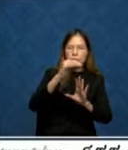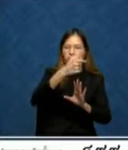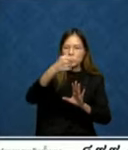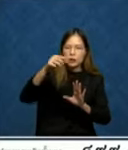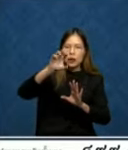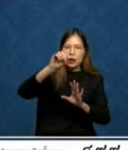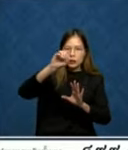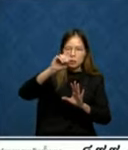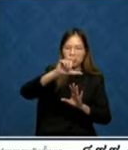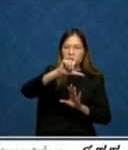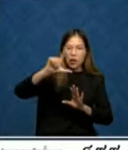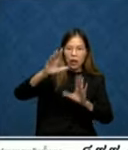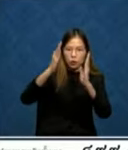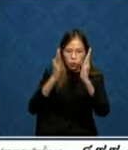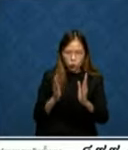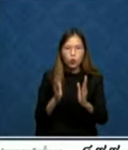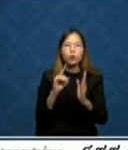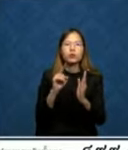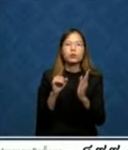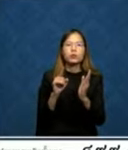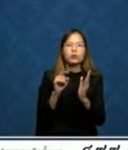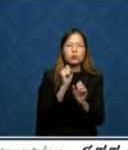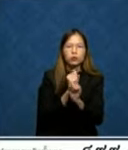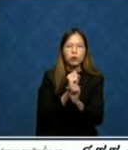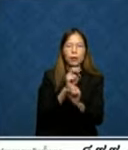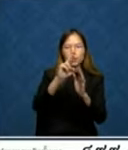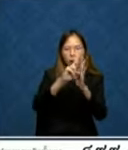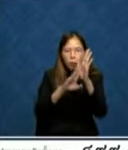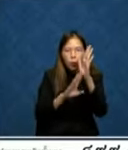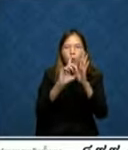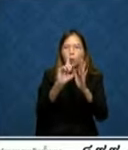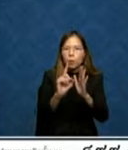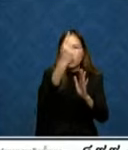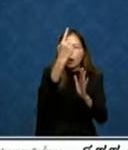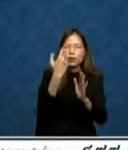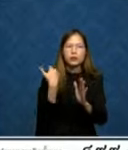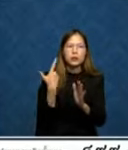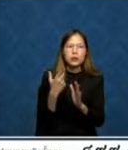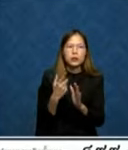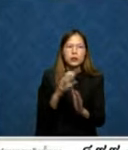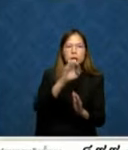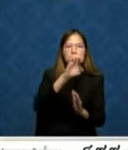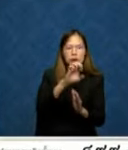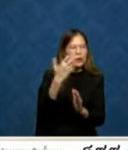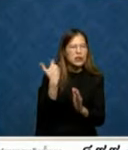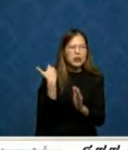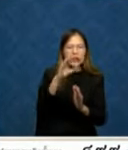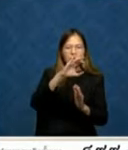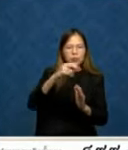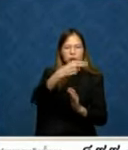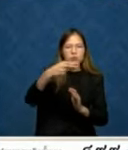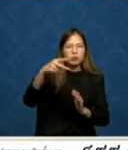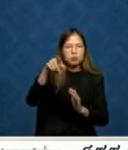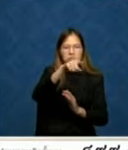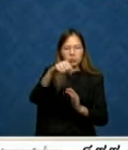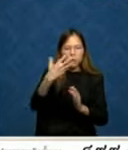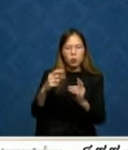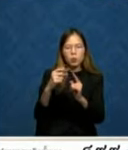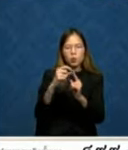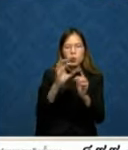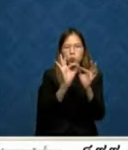50ล้านคนเราจะสร้างระบบใหม่เราจะสร้างสิ่งที่เรียกว่า e-government ขึ้นมาได้วันนี้มีบท